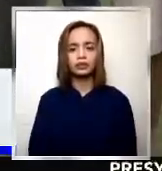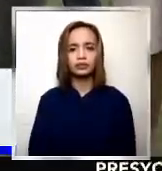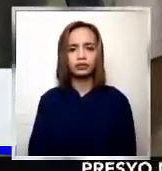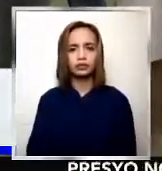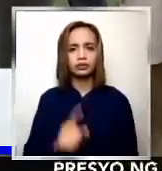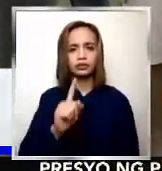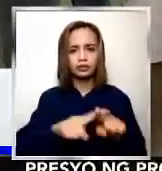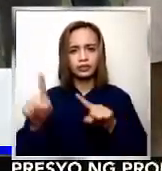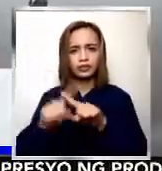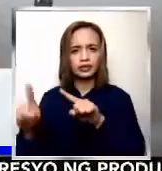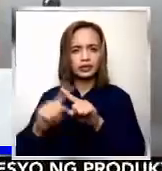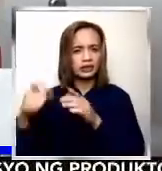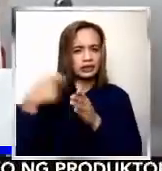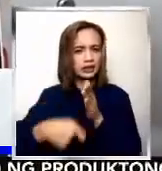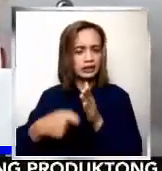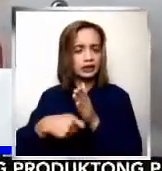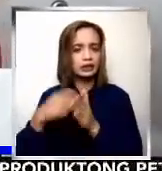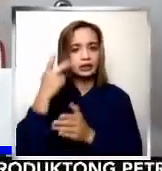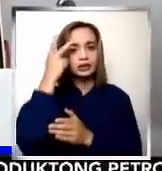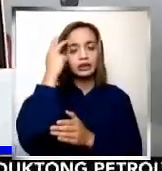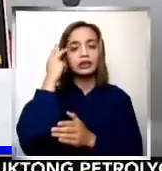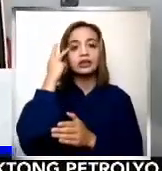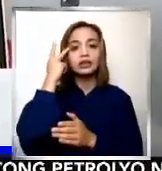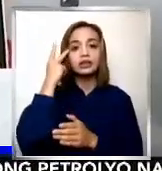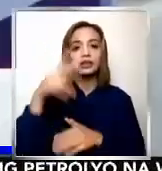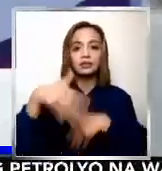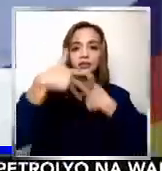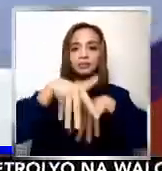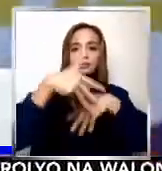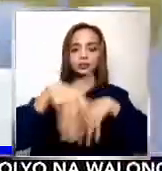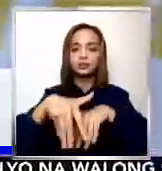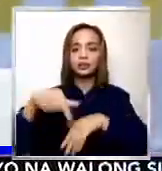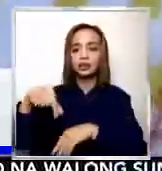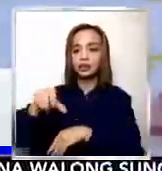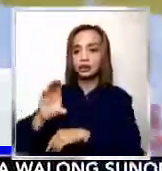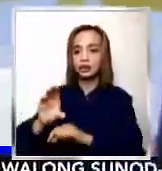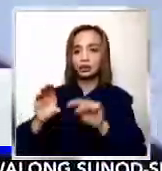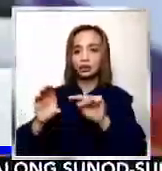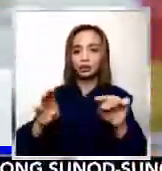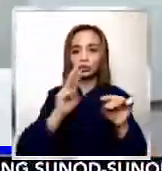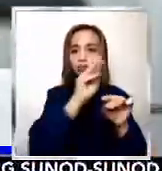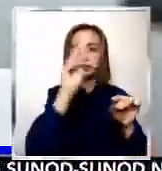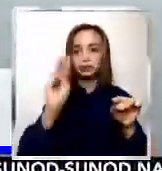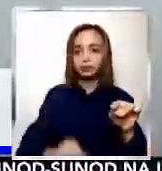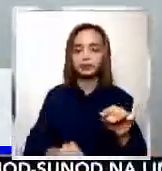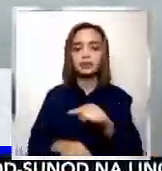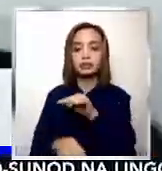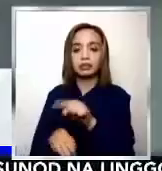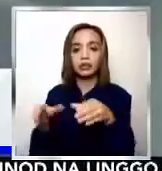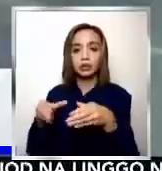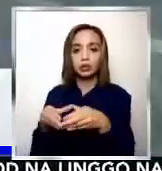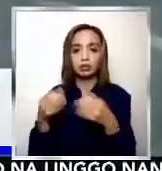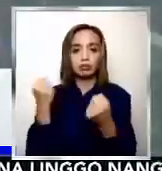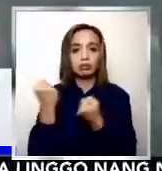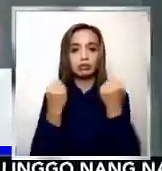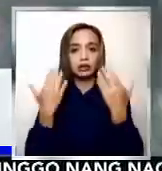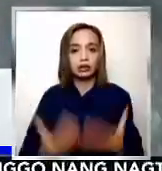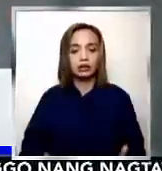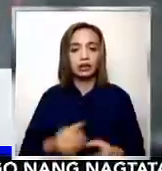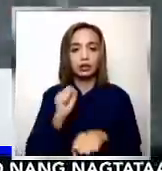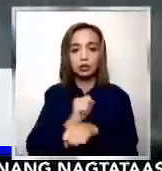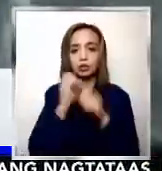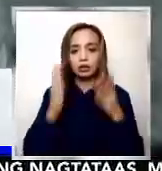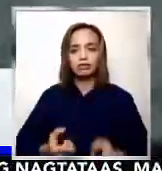Sa isang caravan mula sa Quezon City papuntang Maynila, inihayag ng mga grupo ng mga tsuper at manggagawa ang pasakit